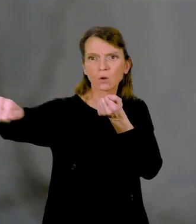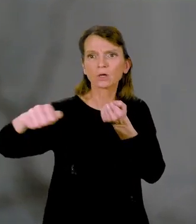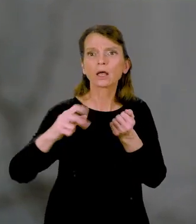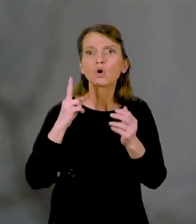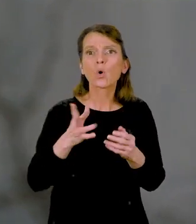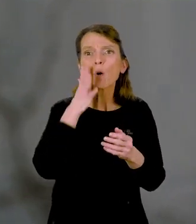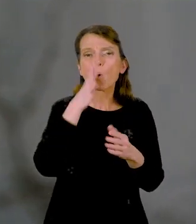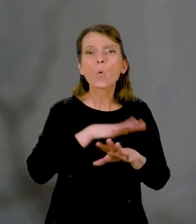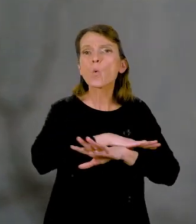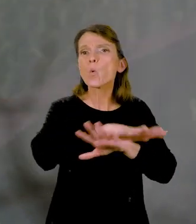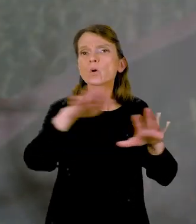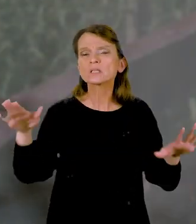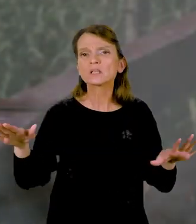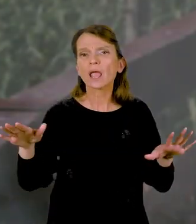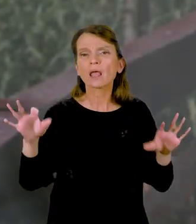nič.